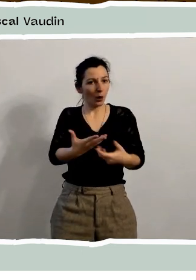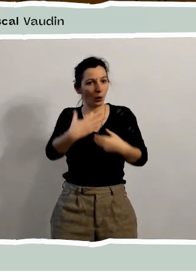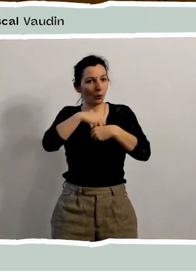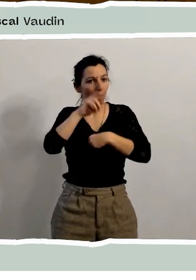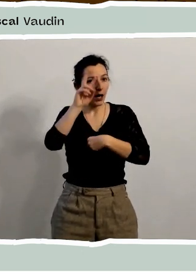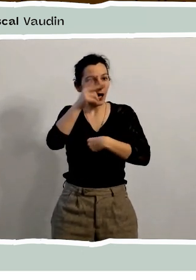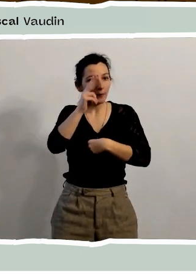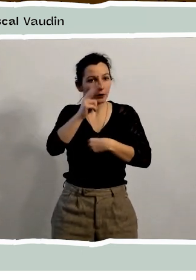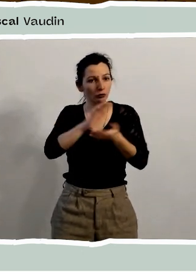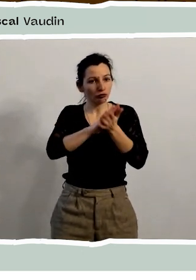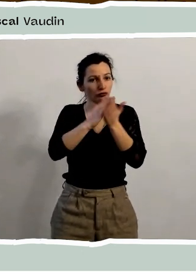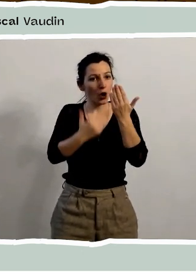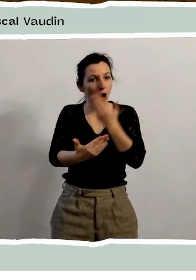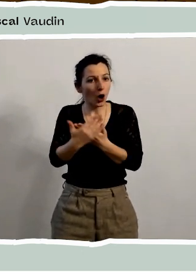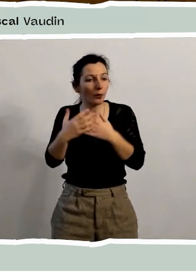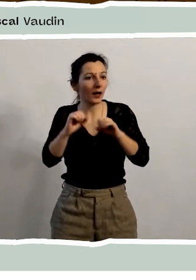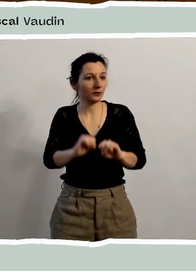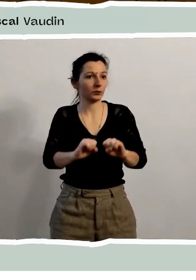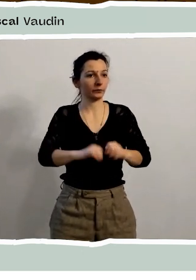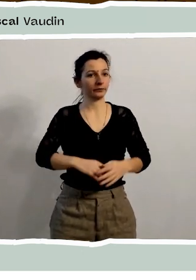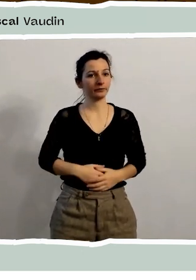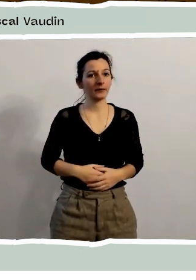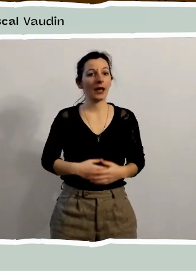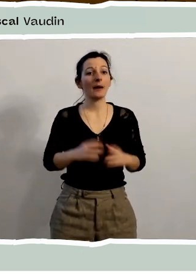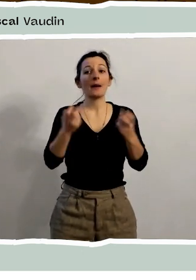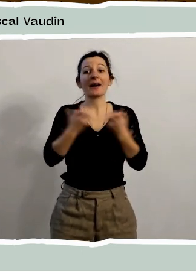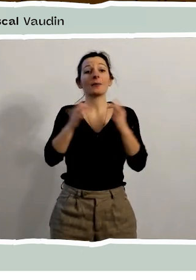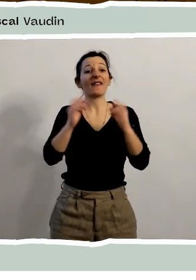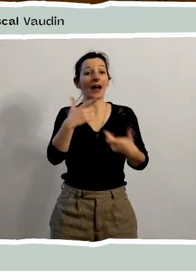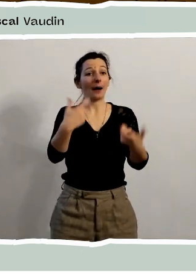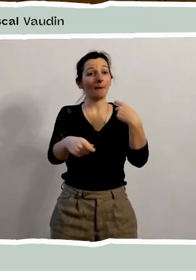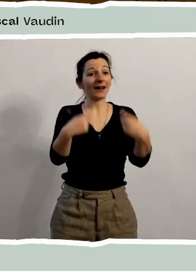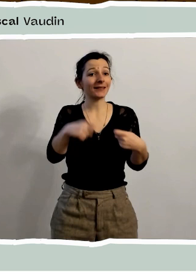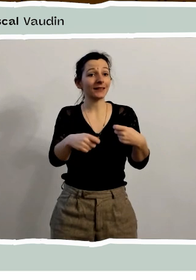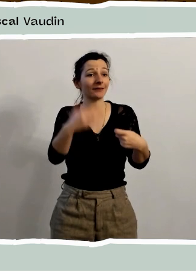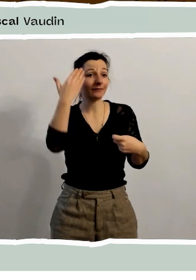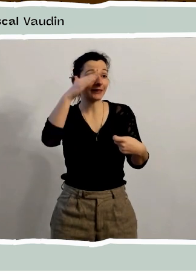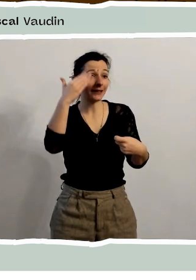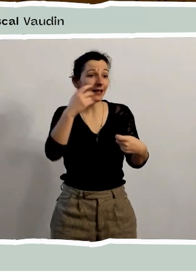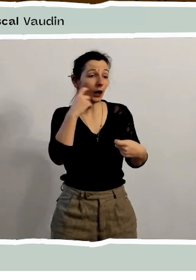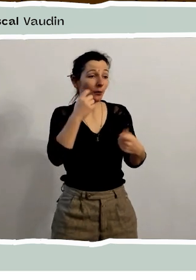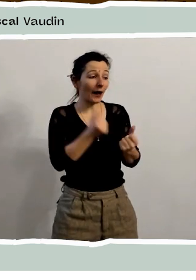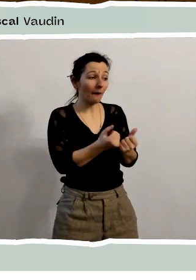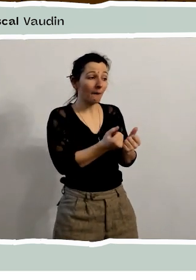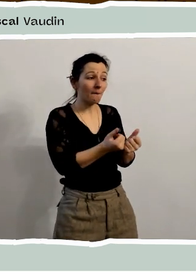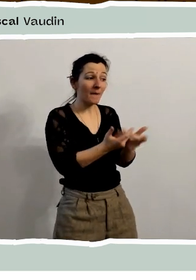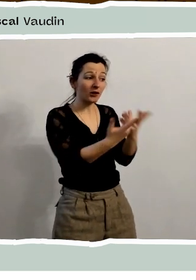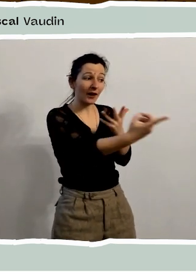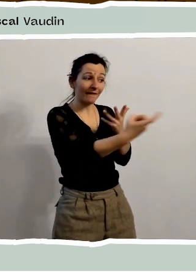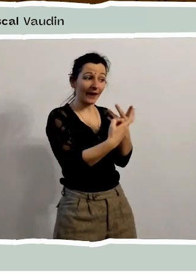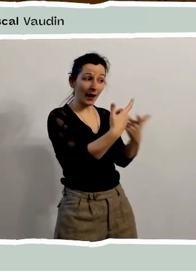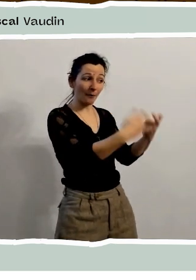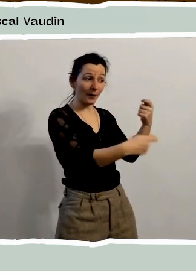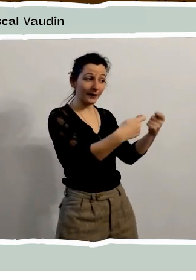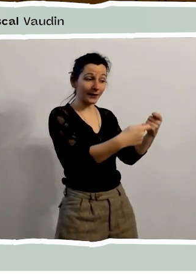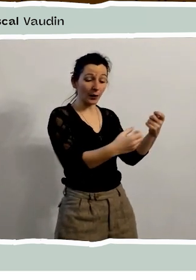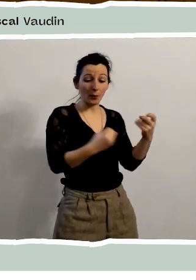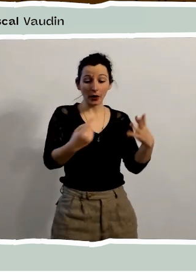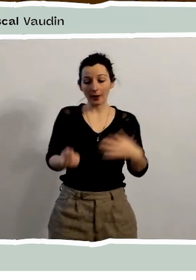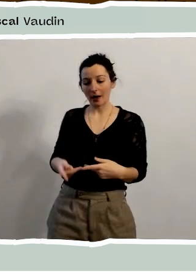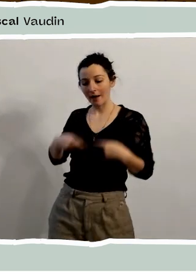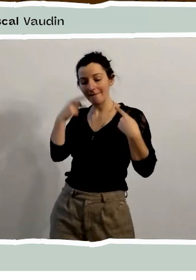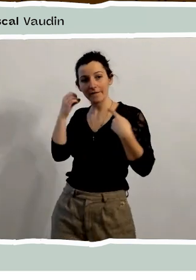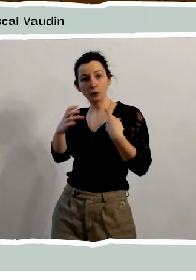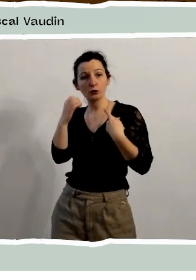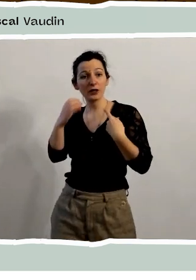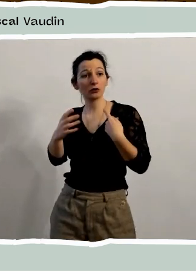vu que ces molécules, beaucoup sont des plastifiants. La première chose, c'est qu'est-ce que l'on fait de